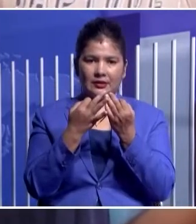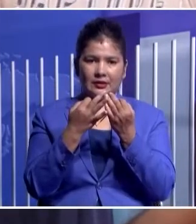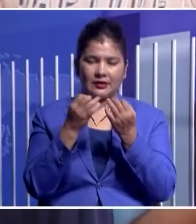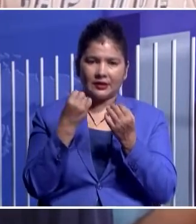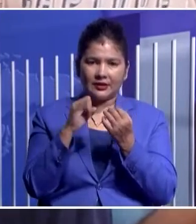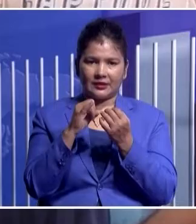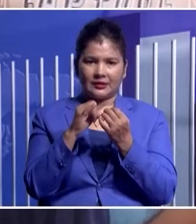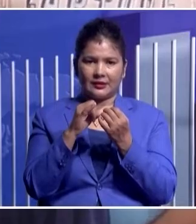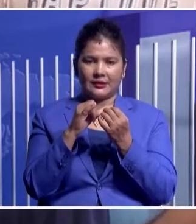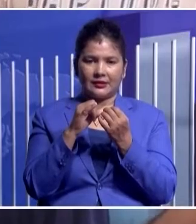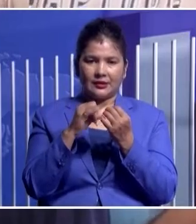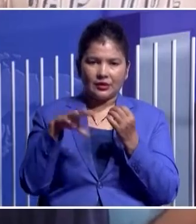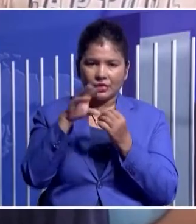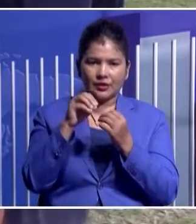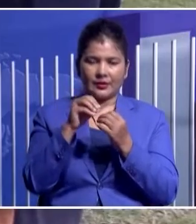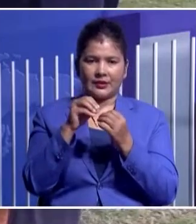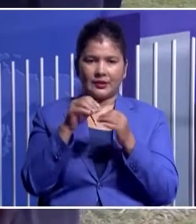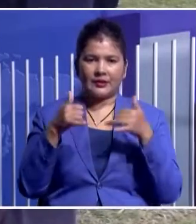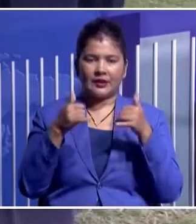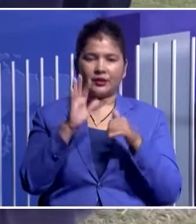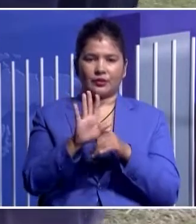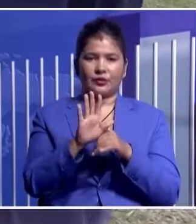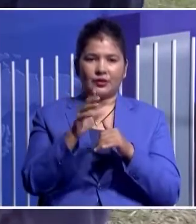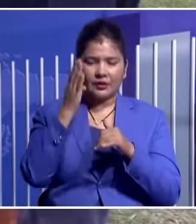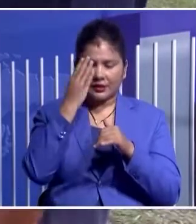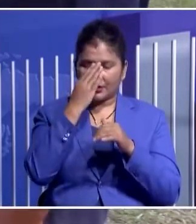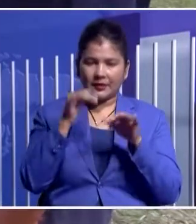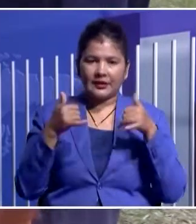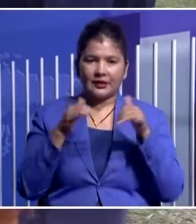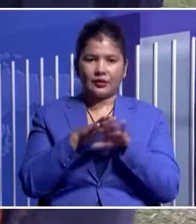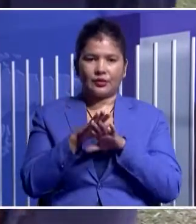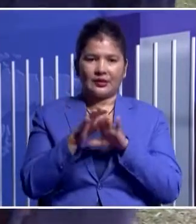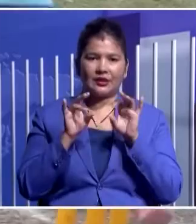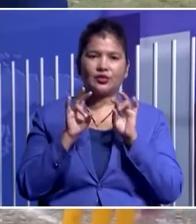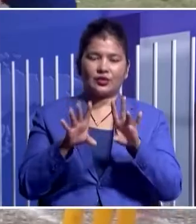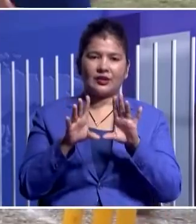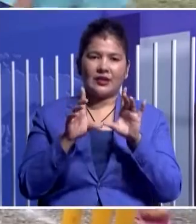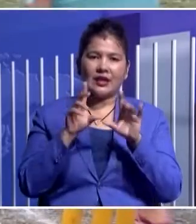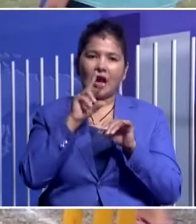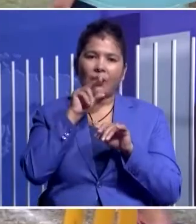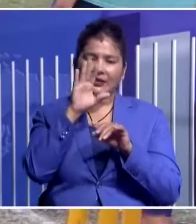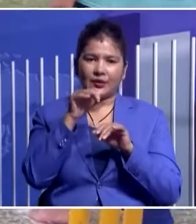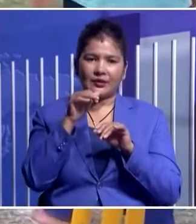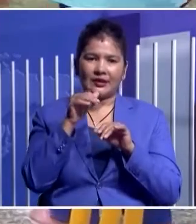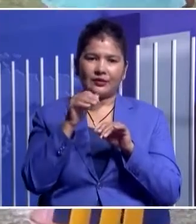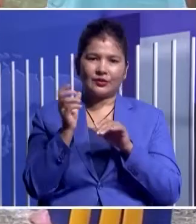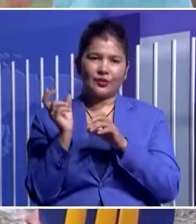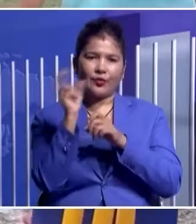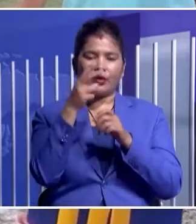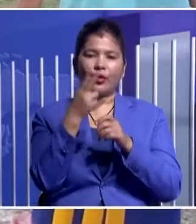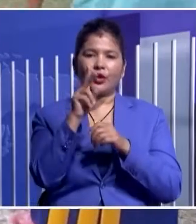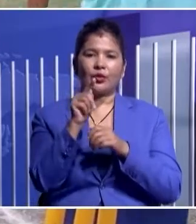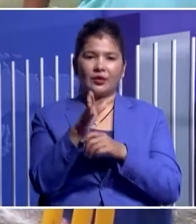म इन्टरनेसनल टुर्नामेन्ट सबै म खेलिसकेको छु। दृष्टिविहीन खेलाडीहरूका लागि छुट्टै आवाज आउने खालको बल हुने